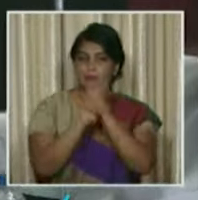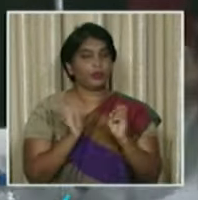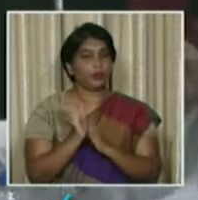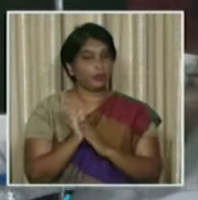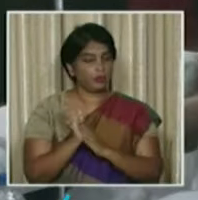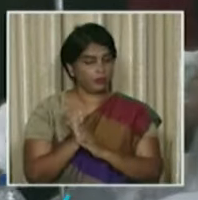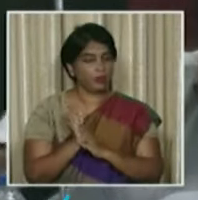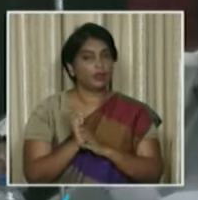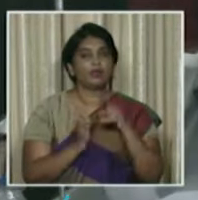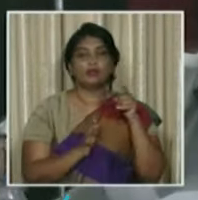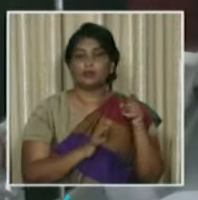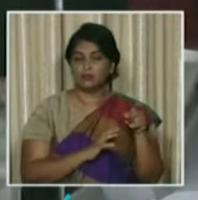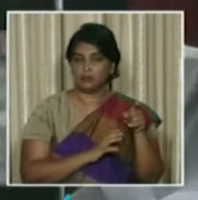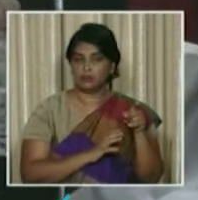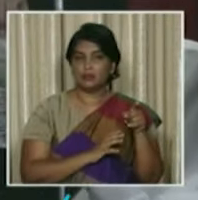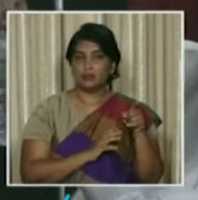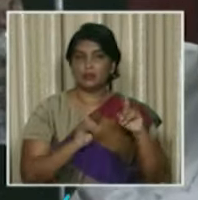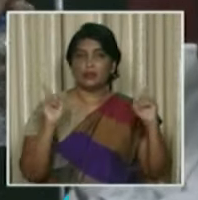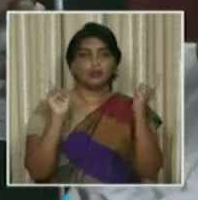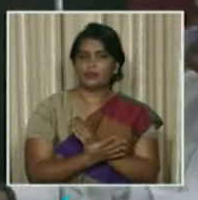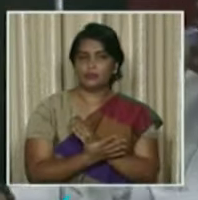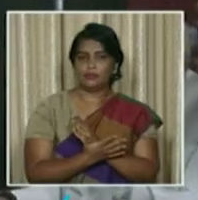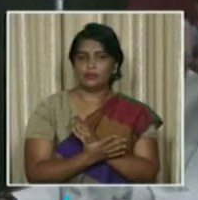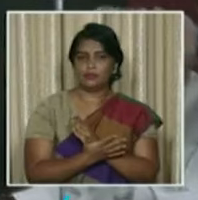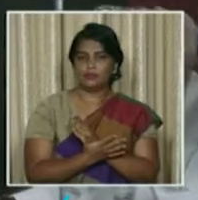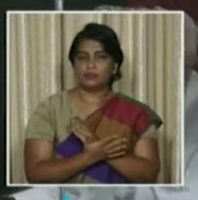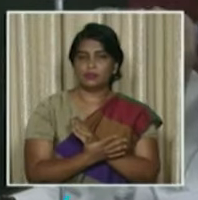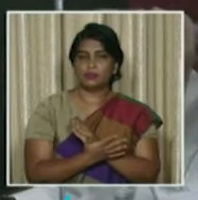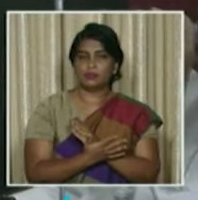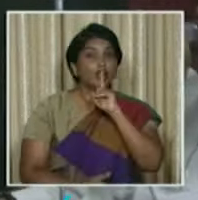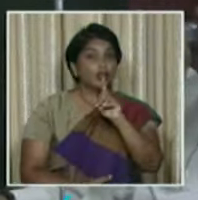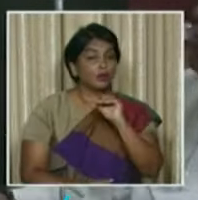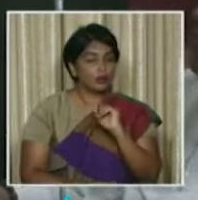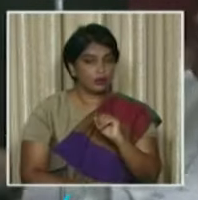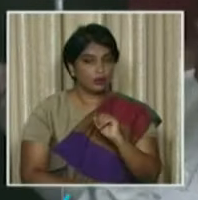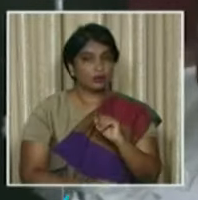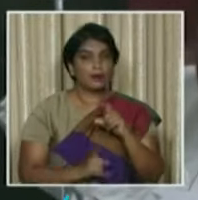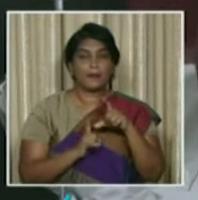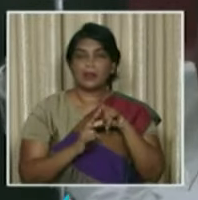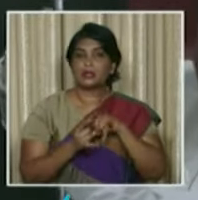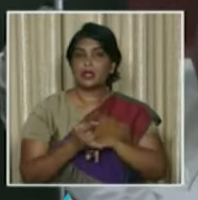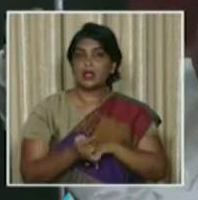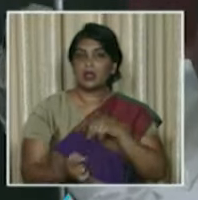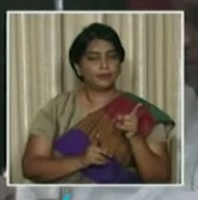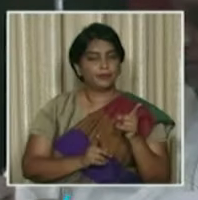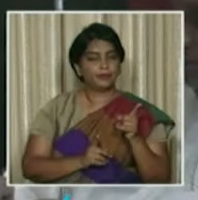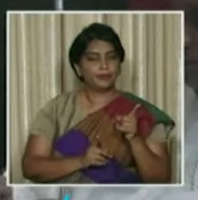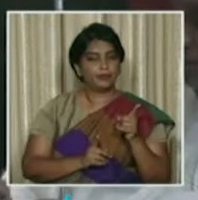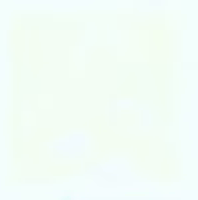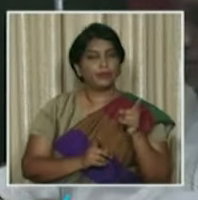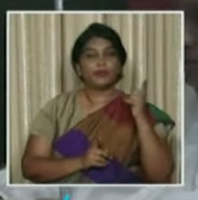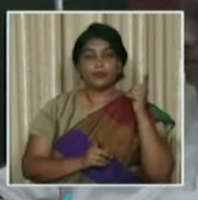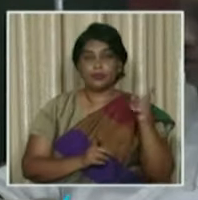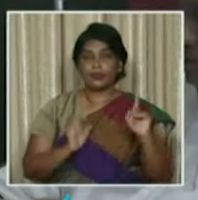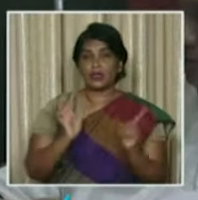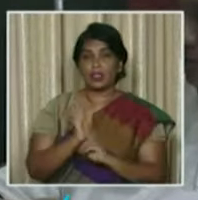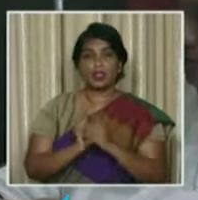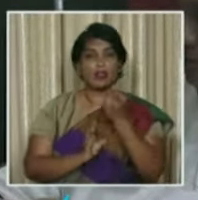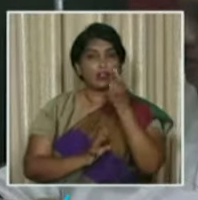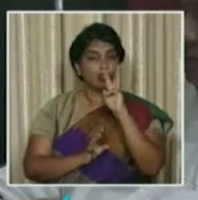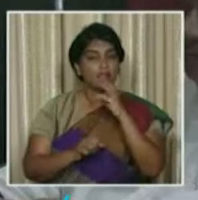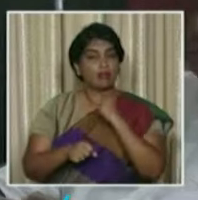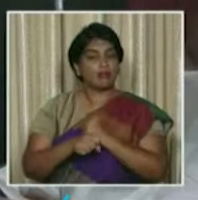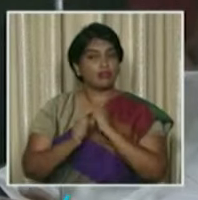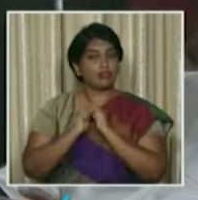එක එතුමගේ මාරු කිරීම අවලංගු කෙරුවා. ඒගොල්ලෝ නොකිය කිව්වේ ප්‍රාදේශීය ලේකම්තුමිය හරි කියලා. මේක ලක්ෂ 13ක්